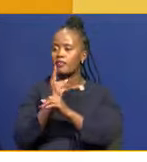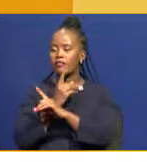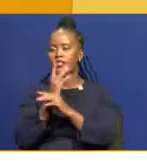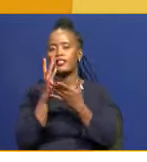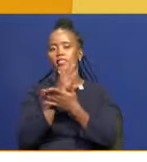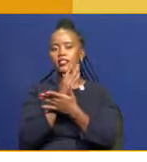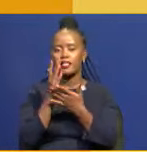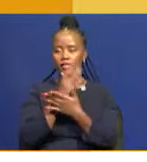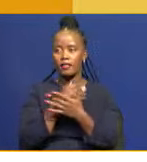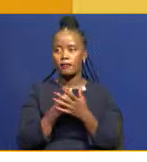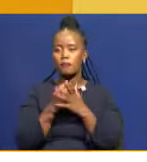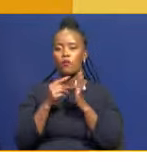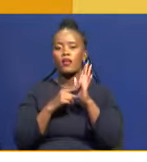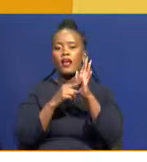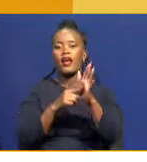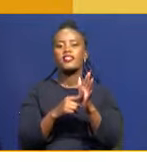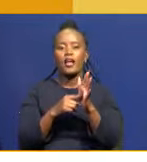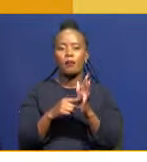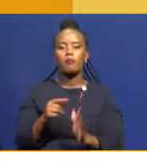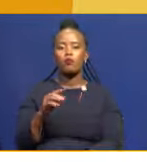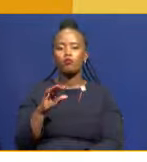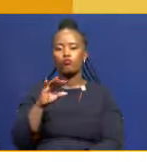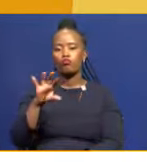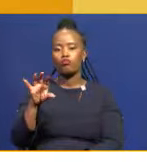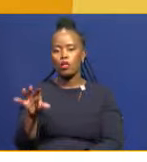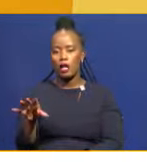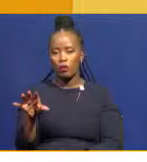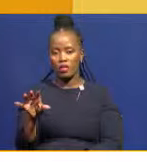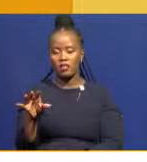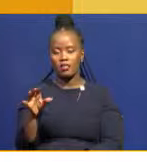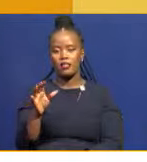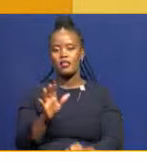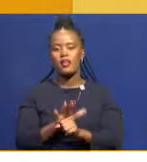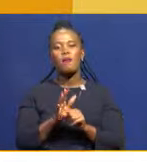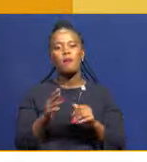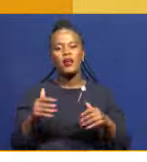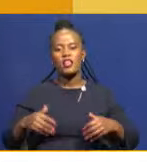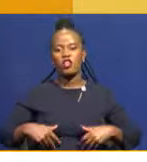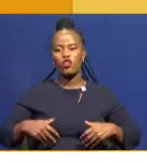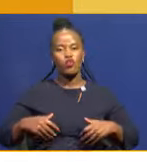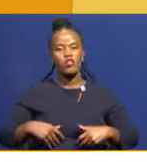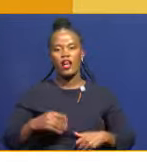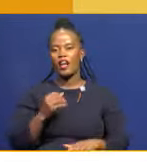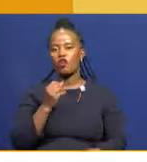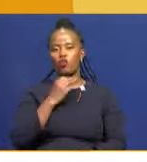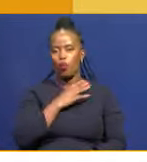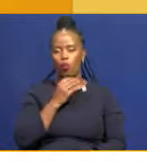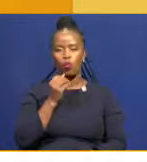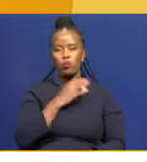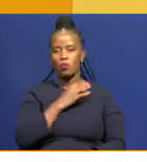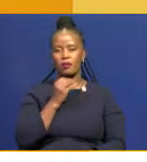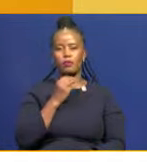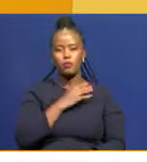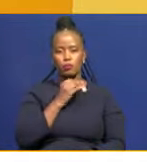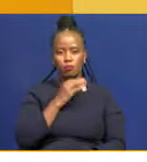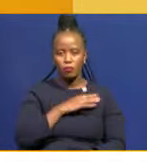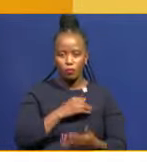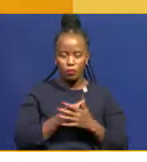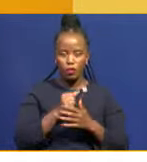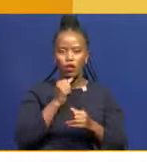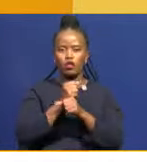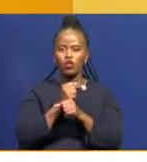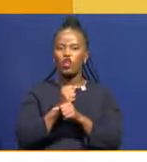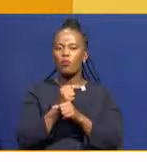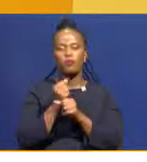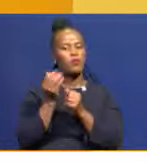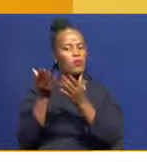mbalimbali, tuzungumzie katika magatuzi yetu. Unapata vijana wanalalamika kwamba mara nyingi unapoenda kutafuta nafasi zile unapata nafasi zipo,